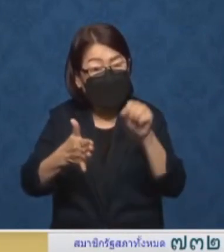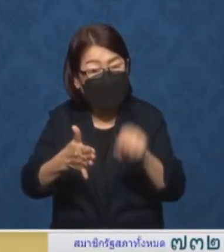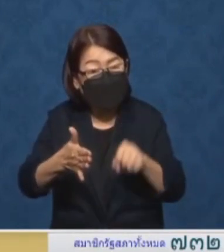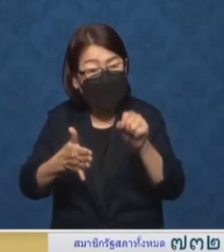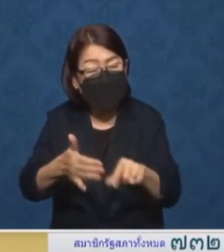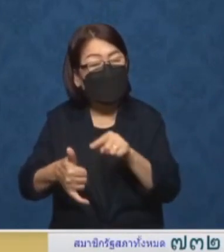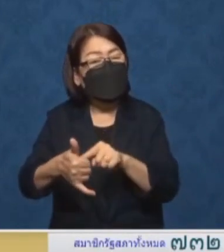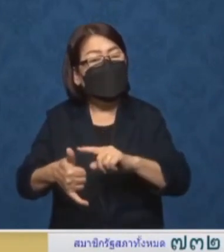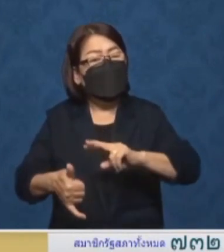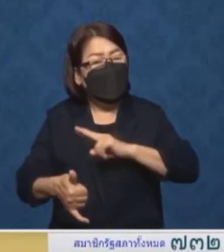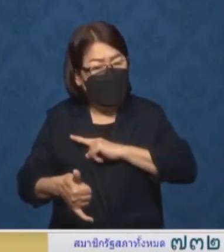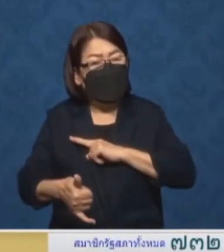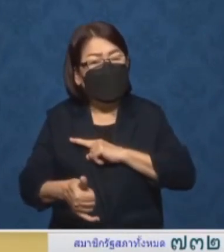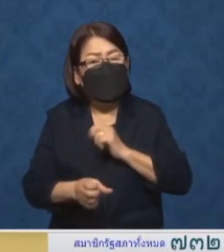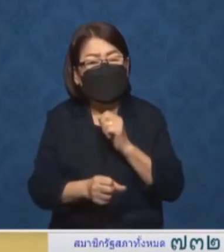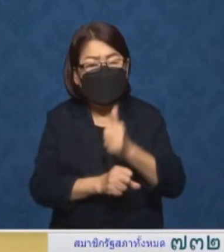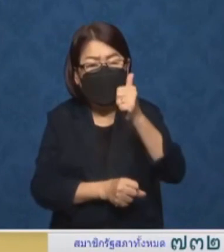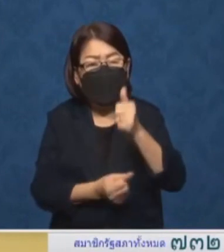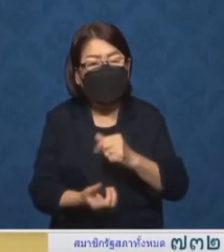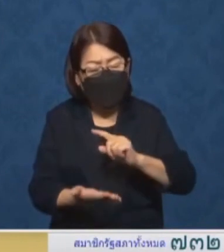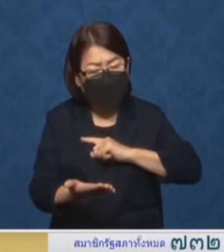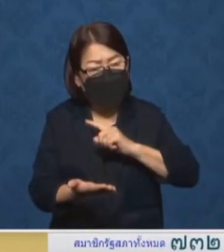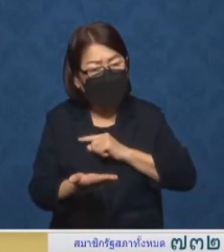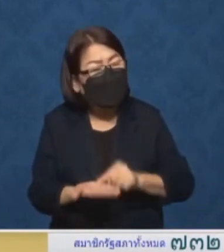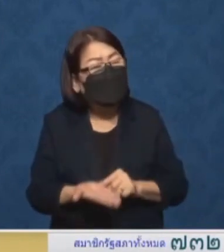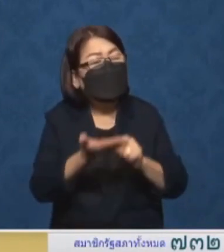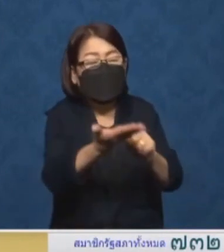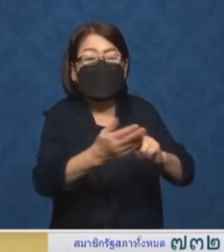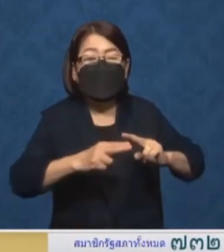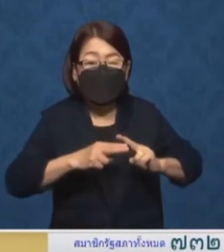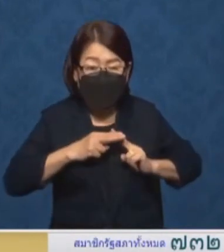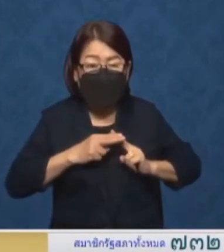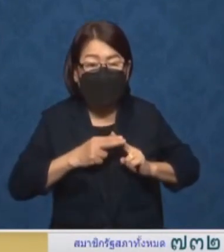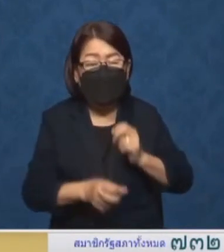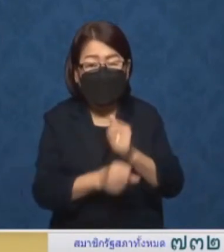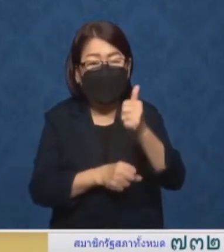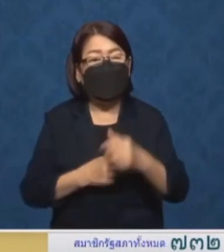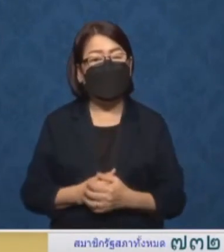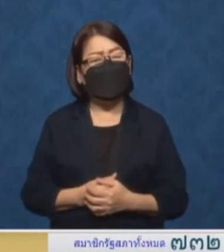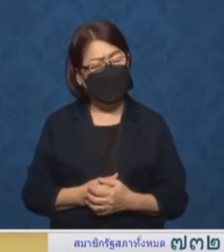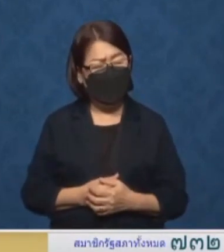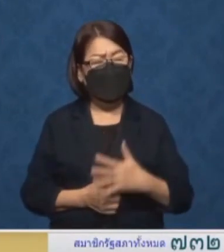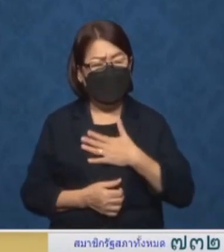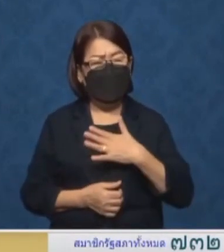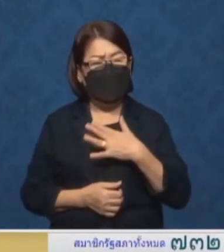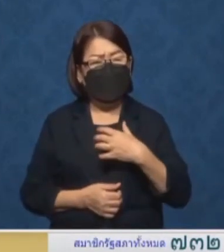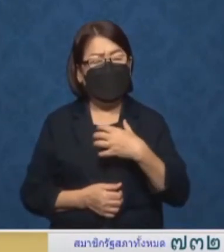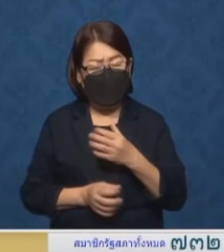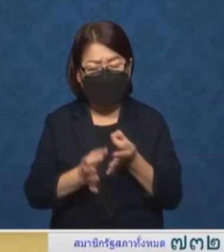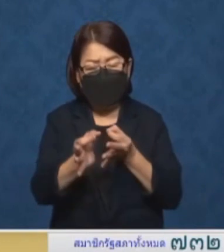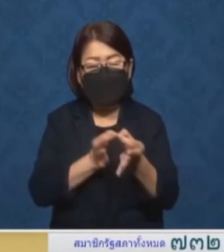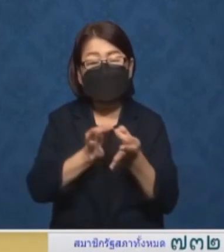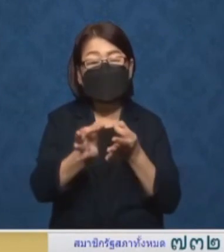อศาลตามมาตรานี้ได้นี่แหละคือผมถึงต้องขออภิปรายในลักษณะ